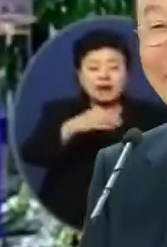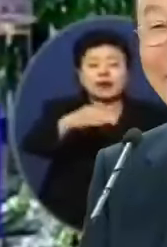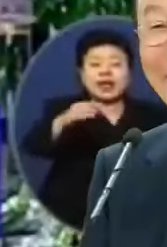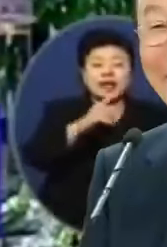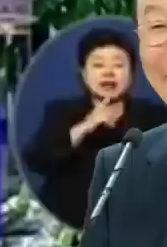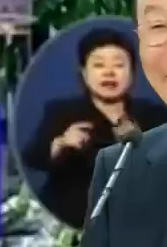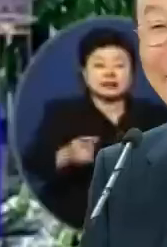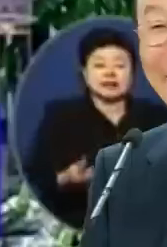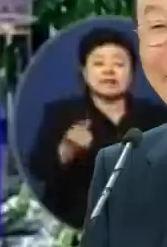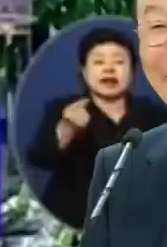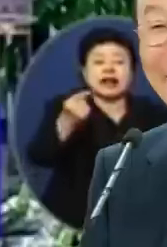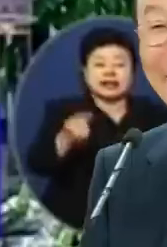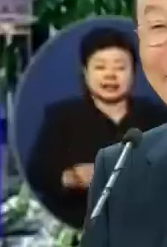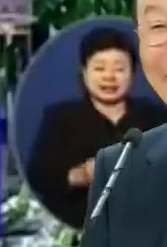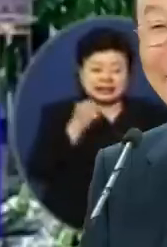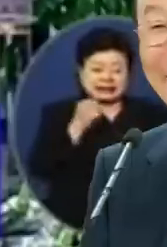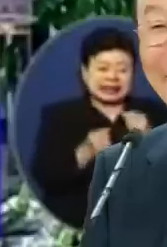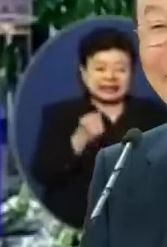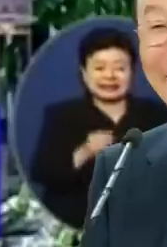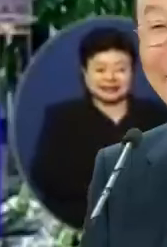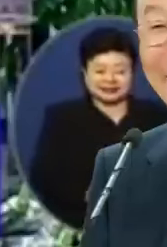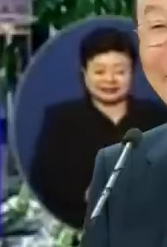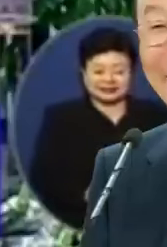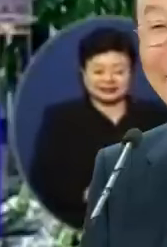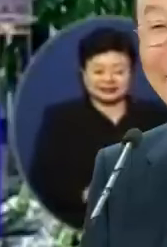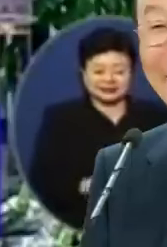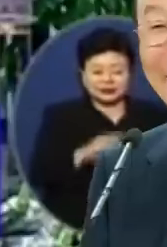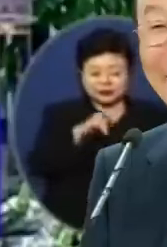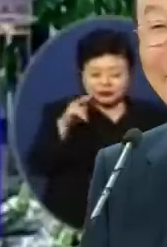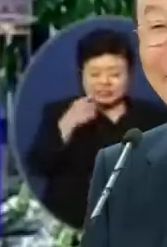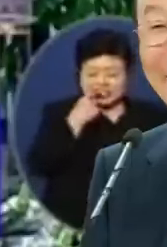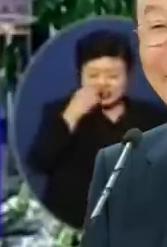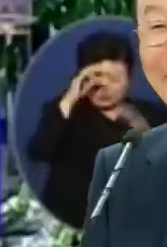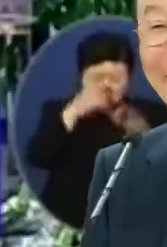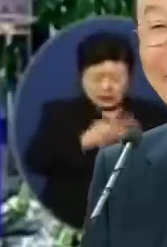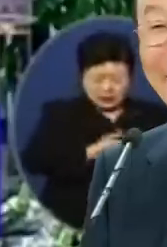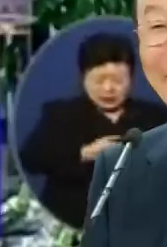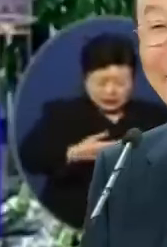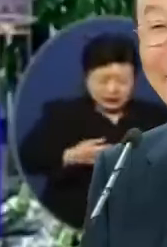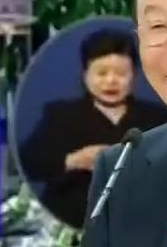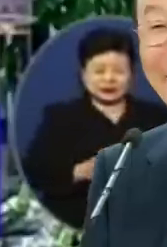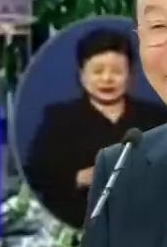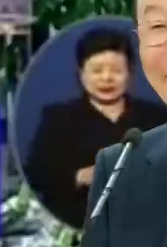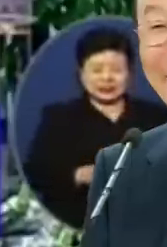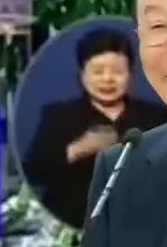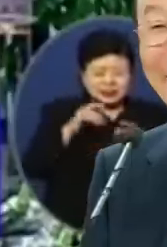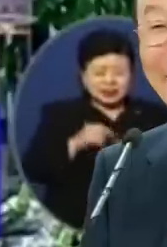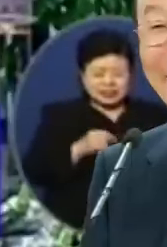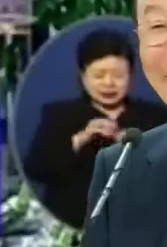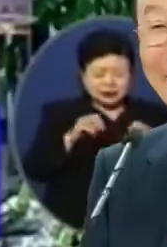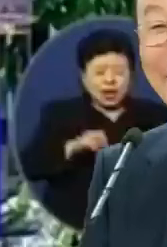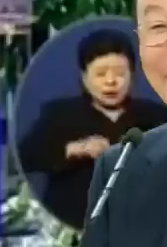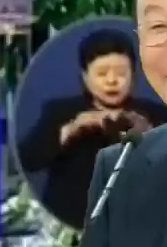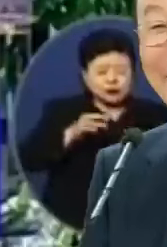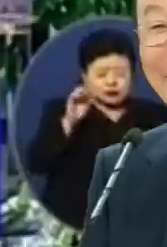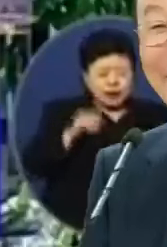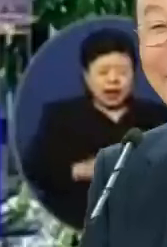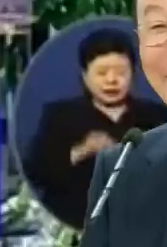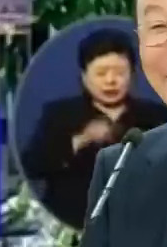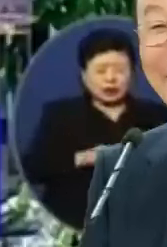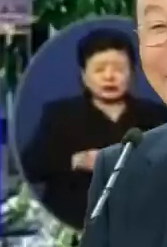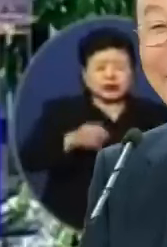보내시니 그의 말씀이 속히 달리는도다. 눈을 양털같이 내리시며 서리를 재같이 흩으시며 우박을 떡